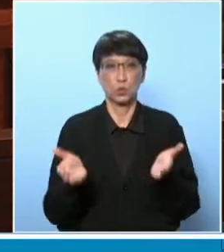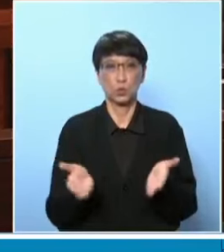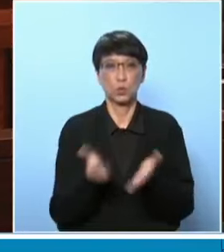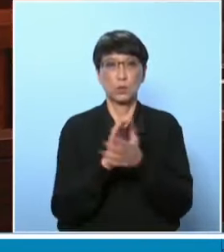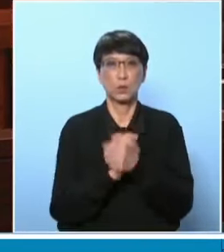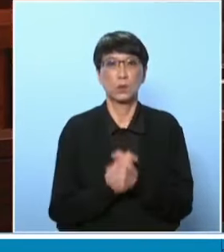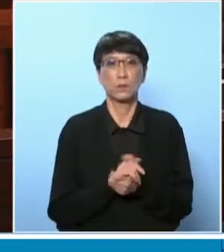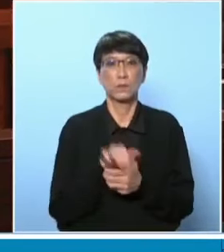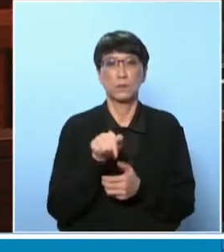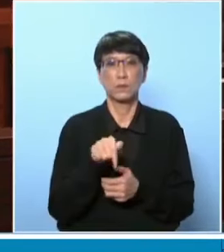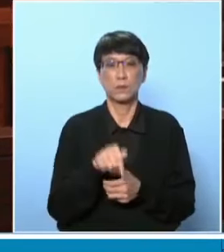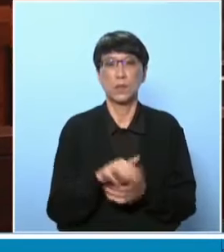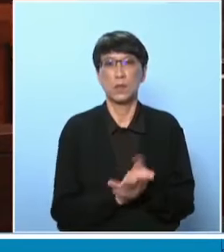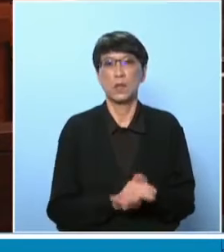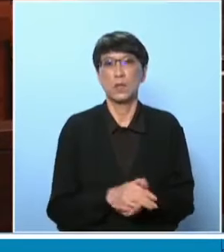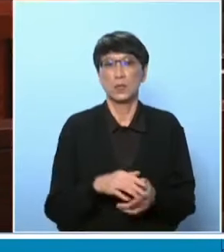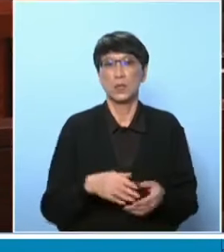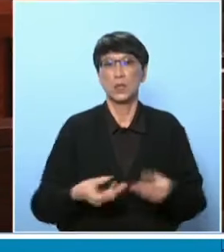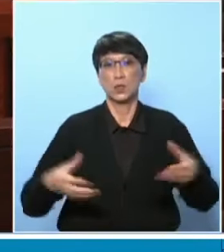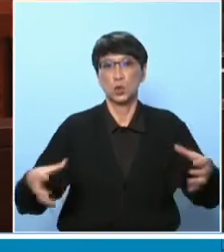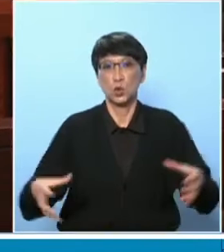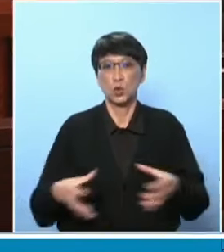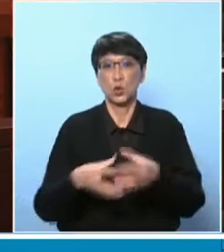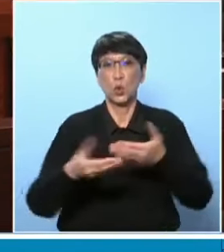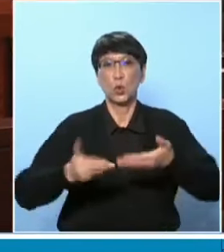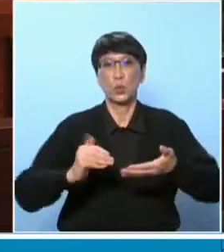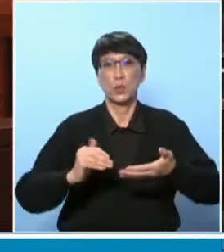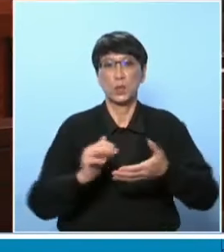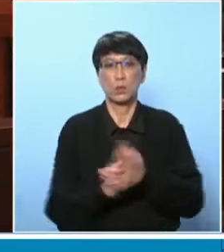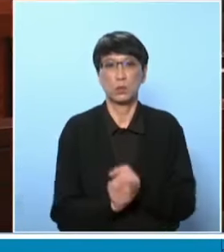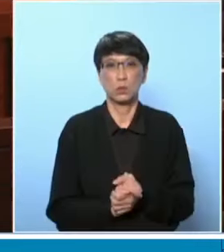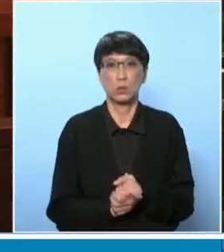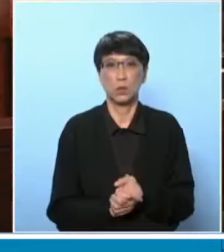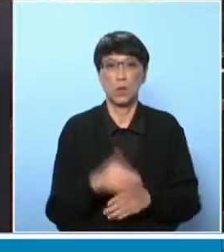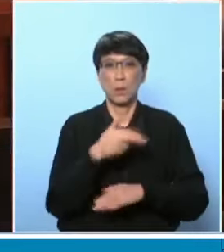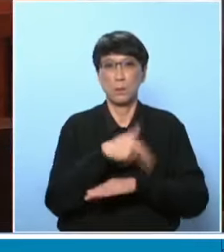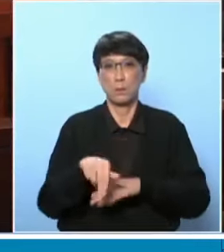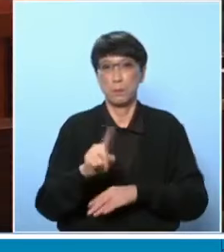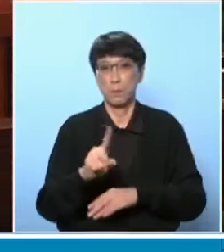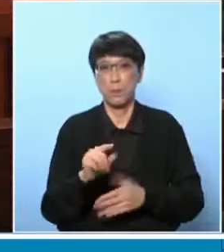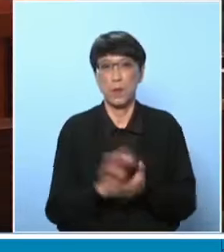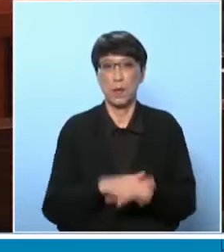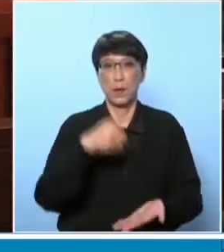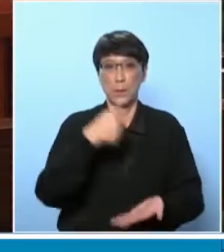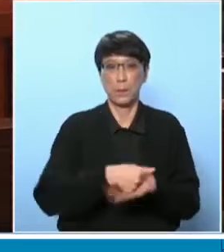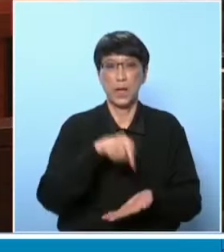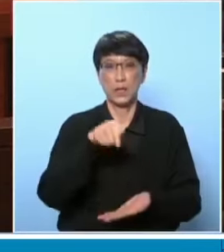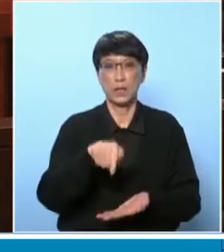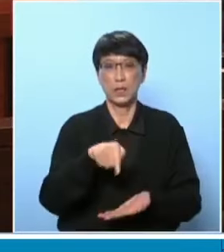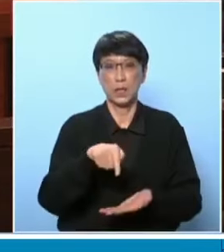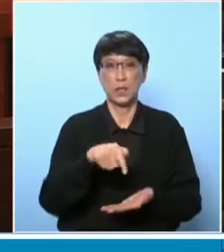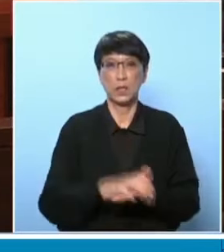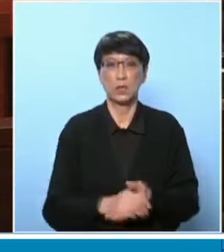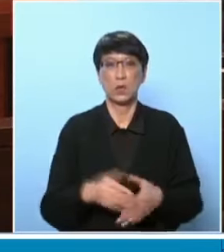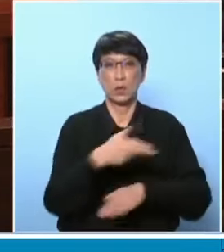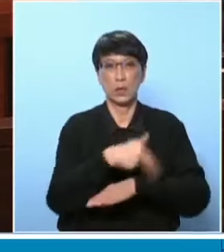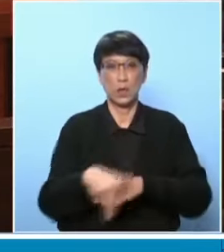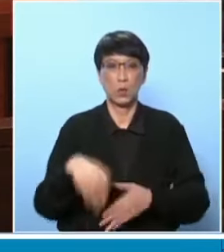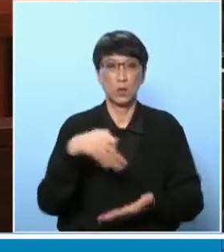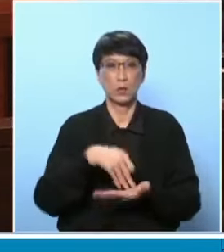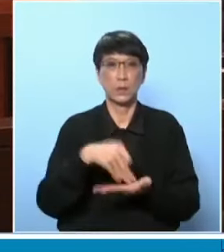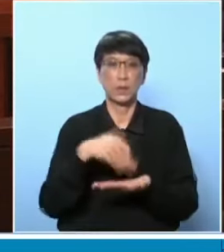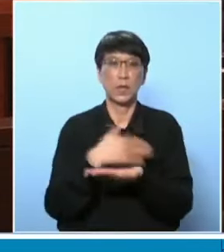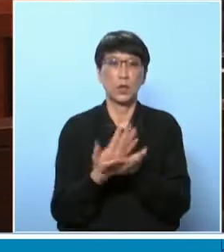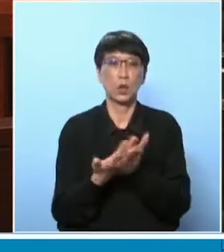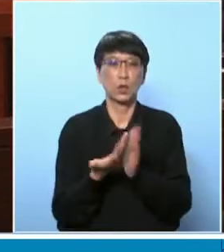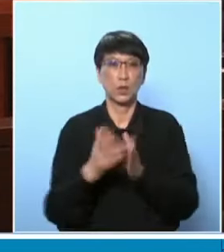些叫 Paris Pass、London Pass、Tokyo Pass。 何為 Pass 呢？其實買了一個證或者買了一個通行證，其實參與很多